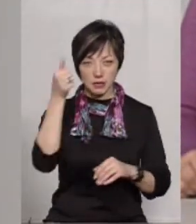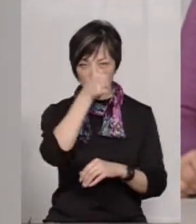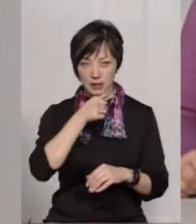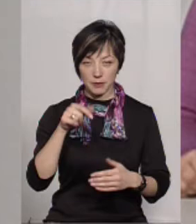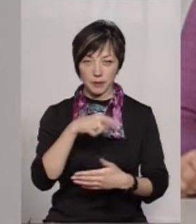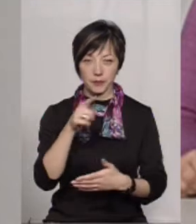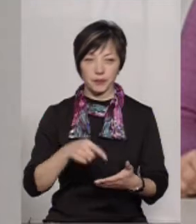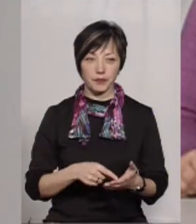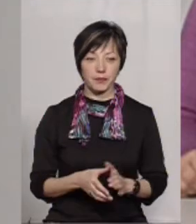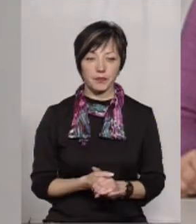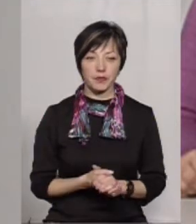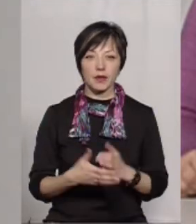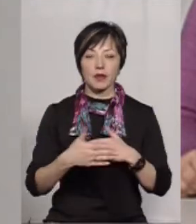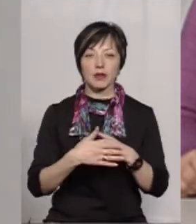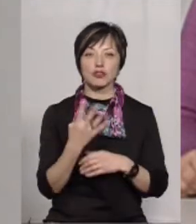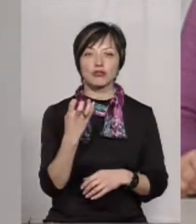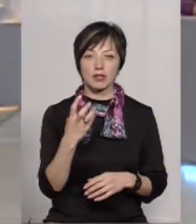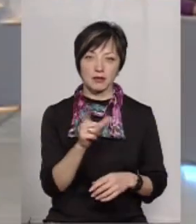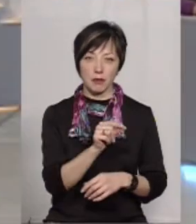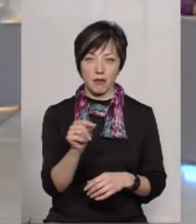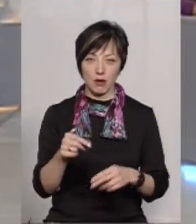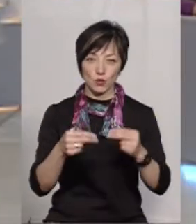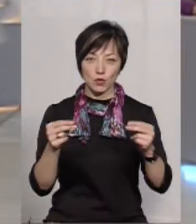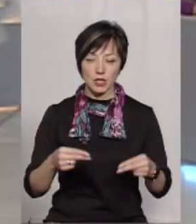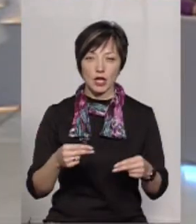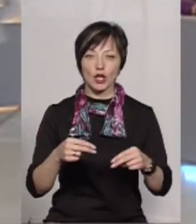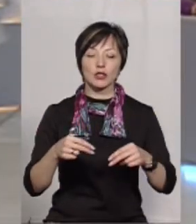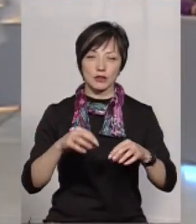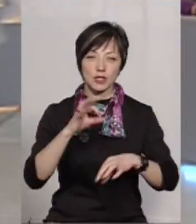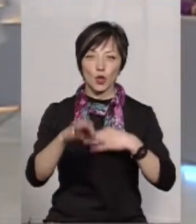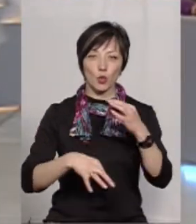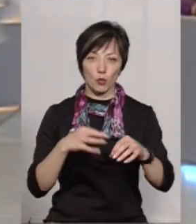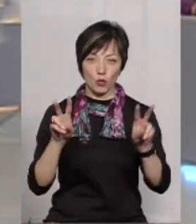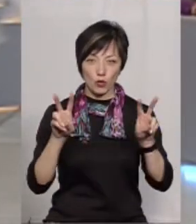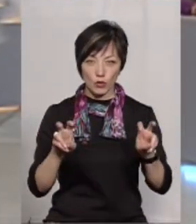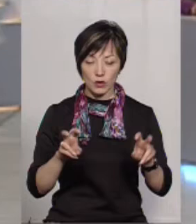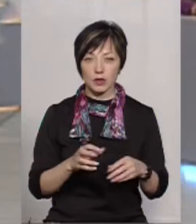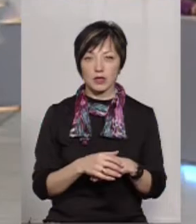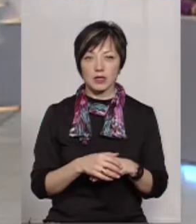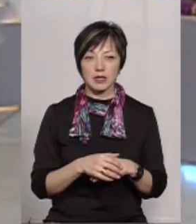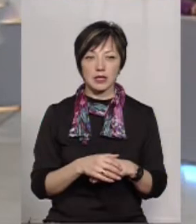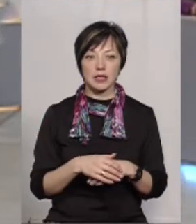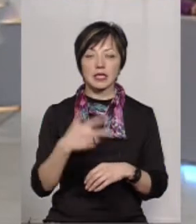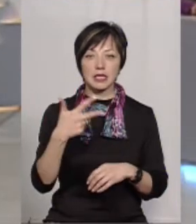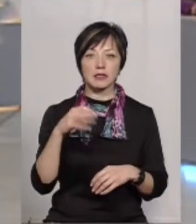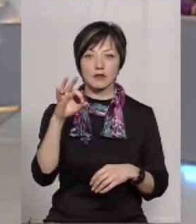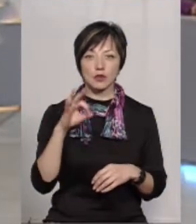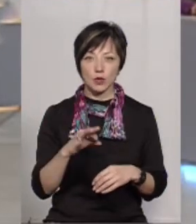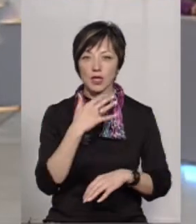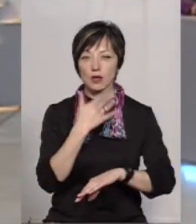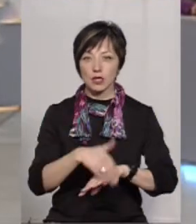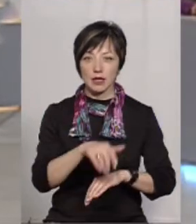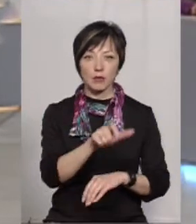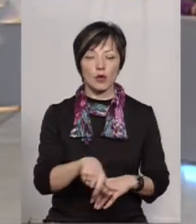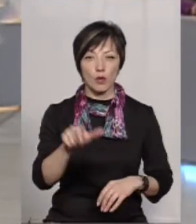2018 рік? Майже 400 пар. 400 в шлюбі за добу, да. З них, ще раз хочу казати, що на них 30% приблизно